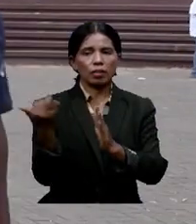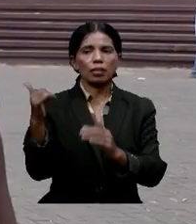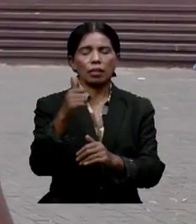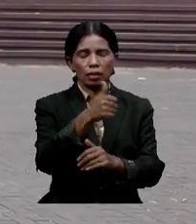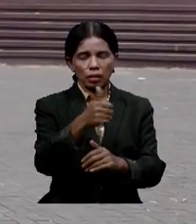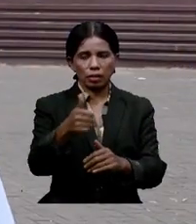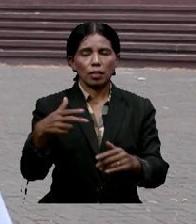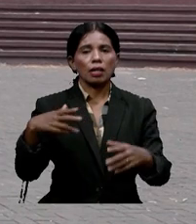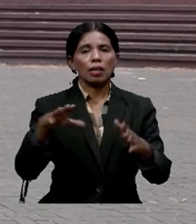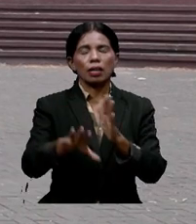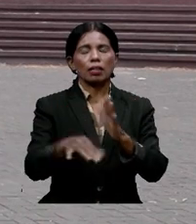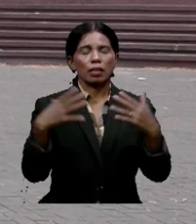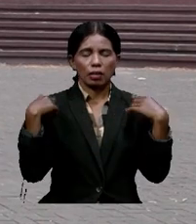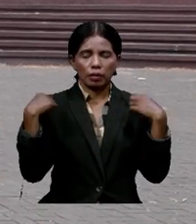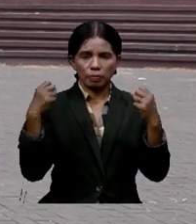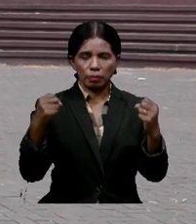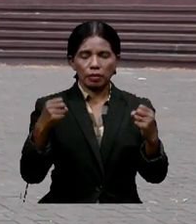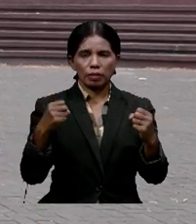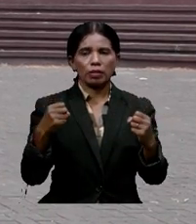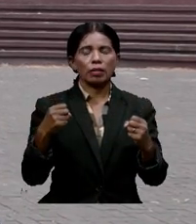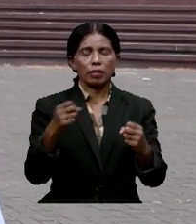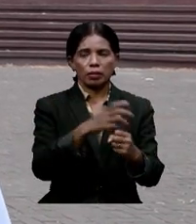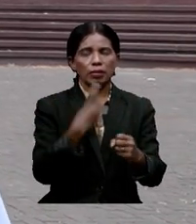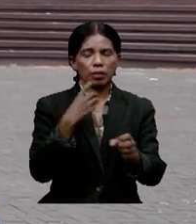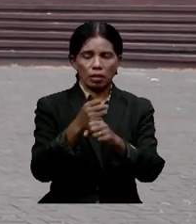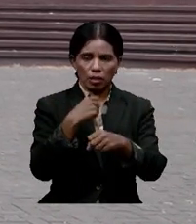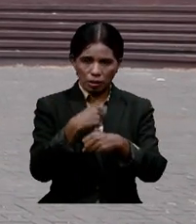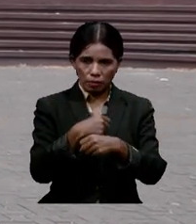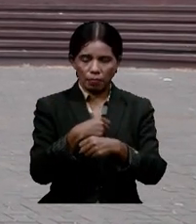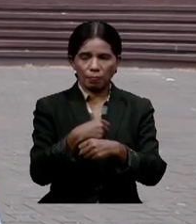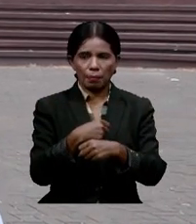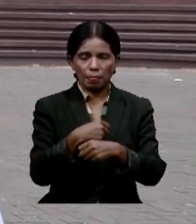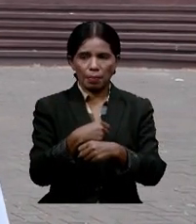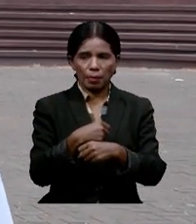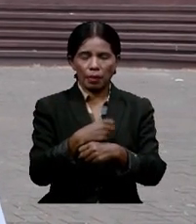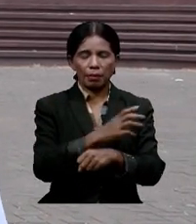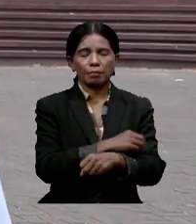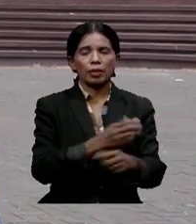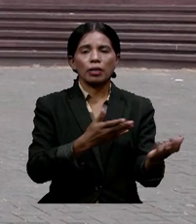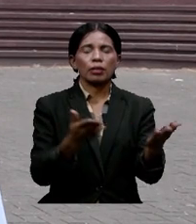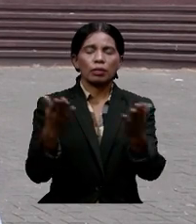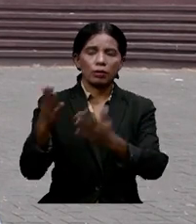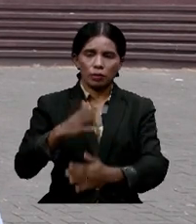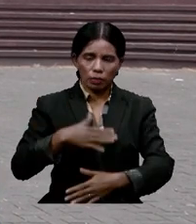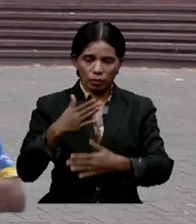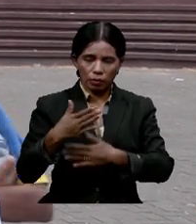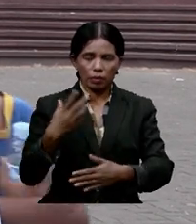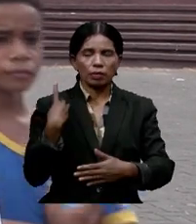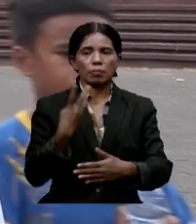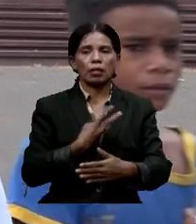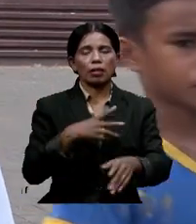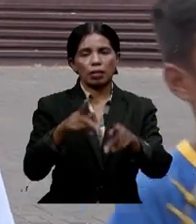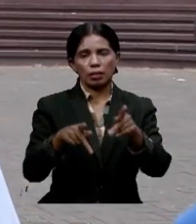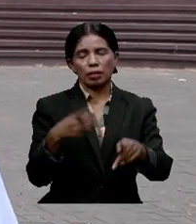se tan kebit forsa, o si buat nebe ita halau. Atu ne, pasko ne, kalorik solok los beita deit, no ilorik solok mos be